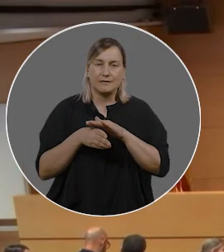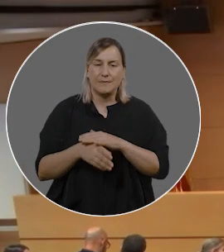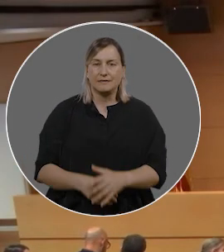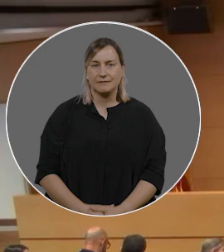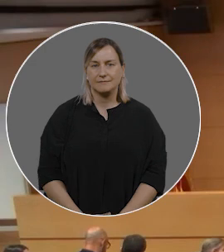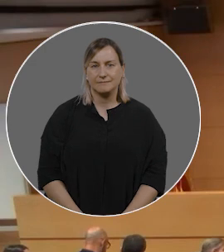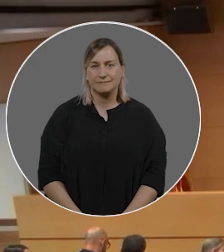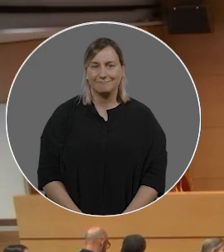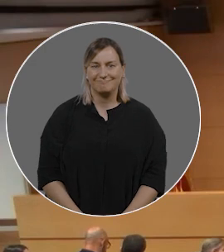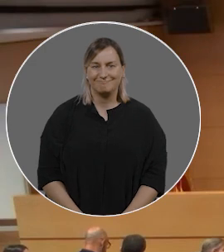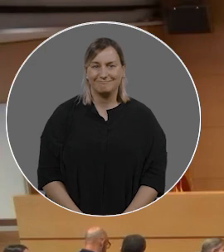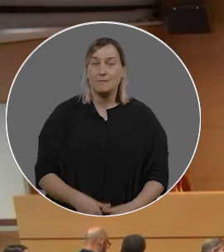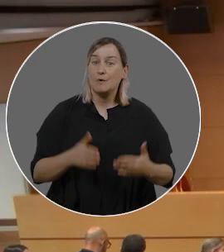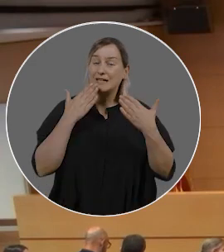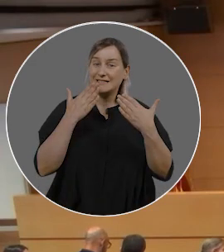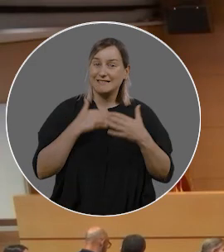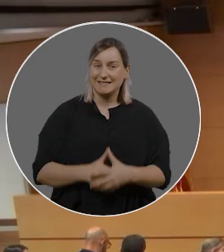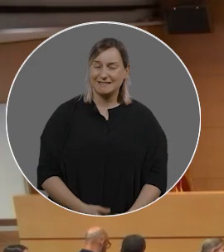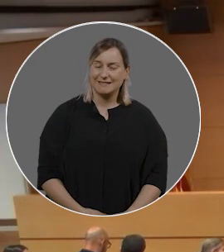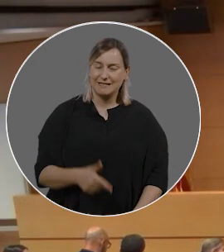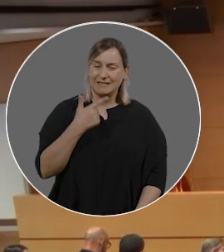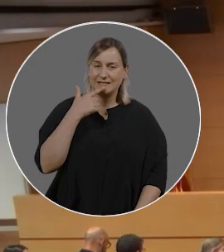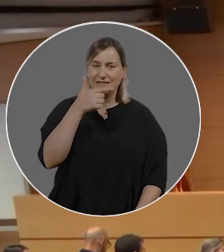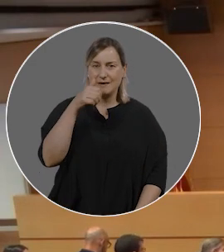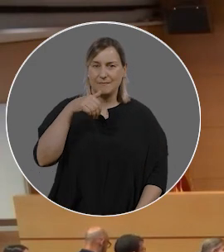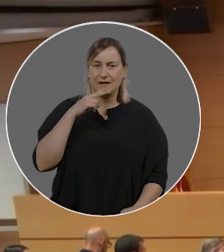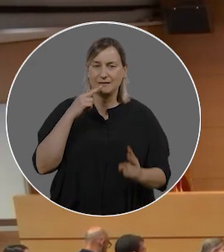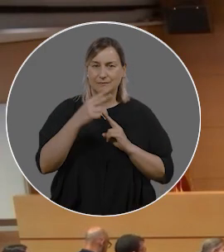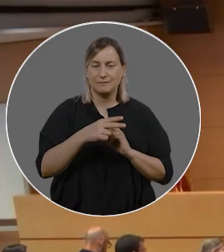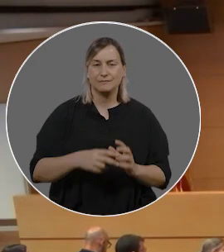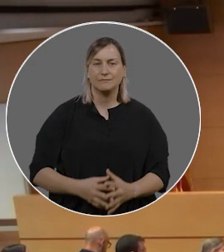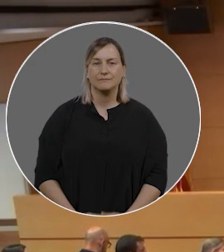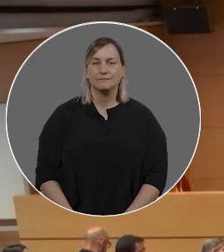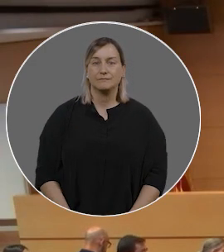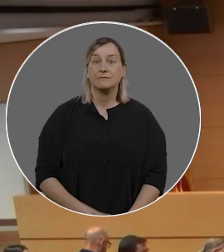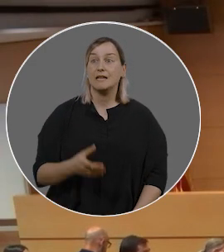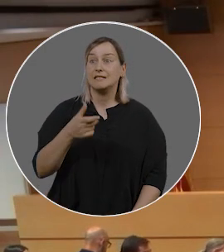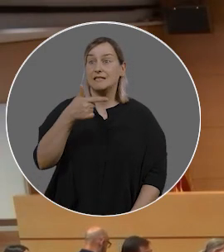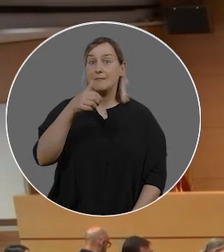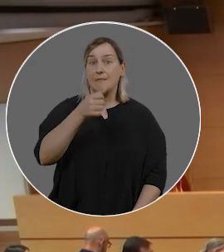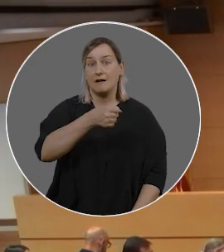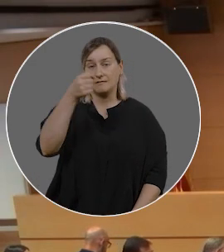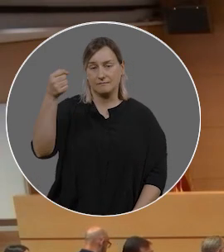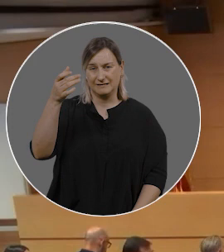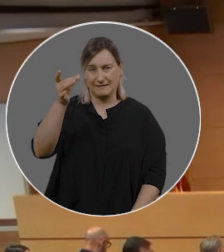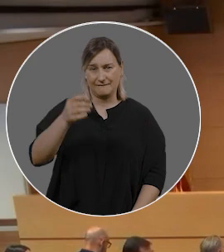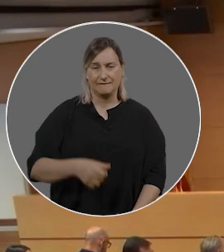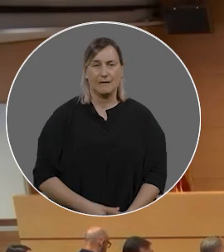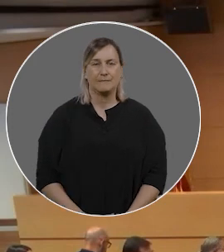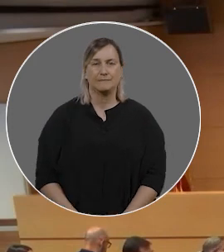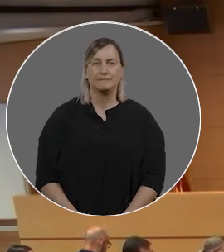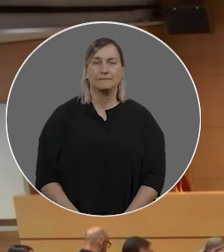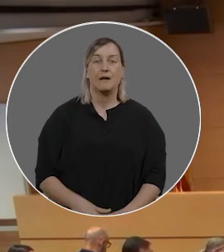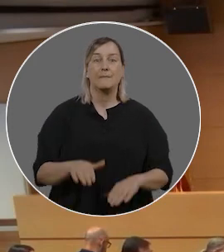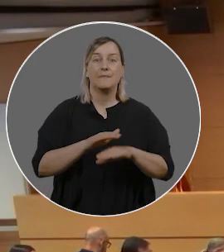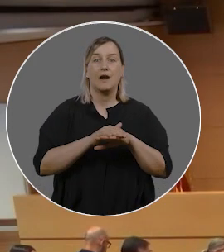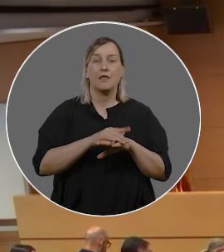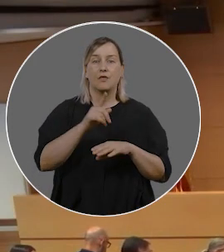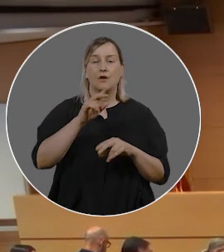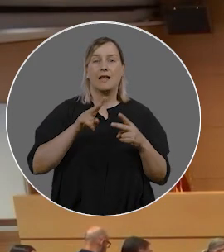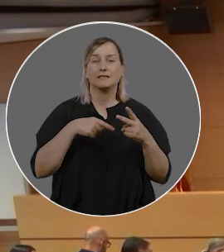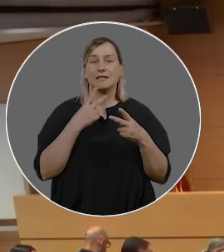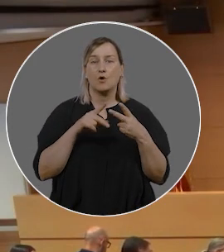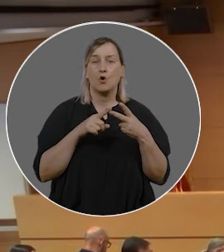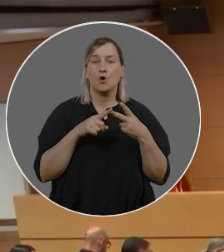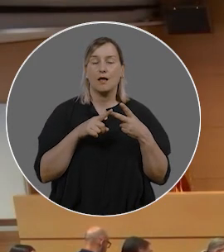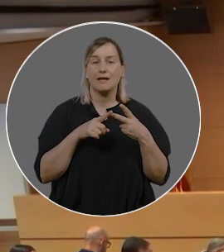accessibles. Molt bé. Era aquesta la consulta. Moltes gràcies, sí? Gemma, per la resposta. Gemma, passa-li el micro, sisplau. Perdona,